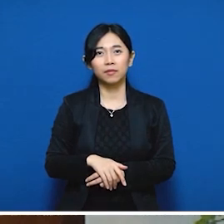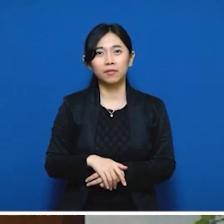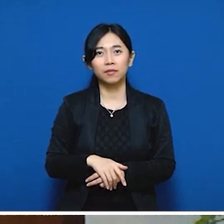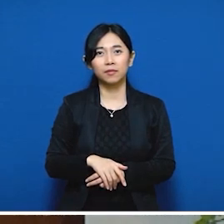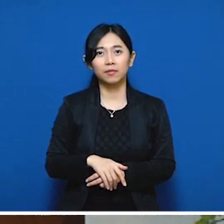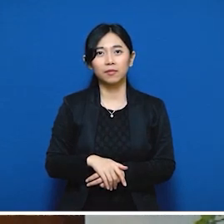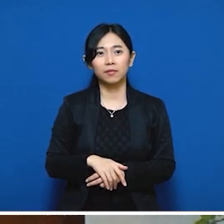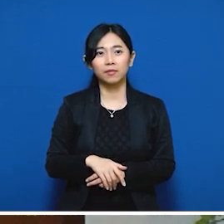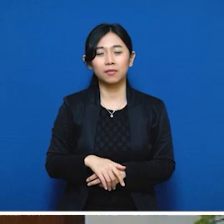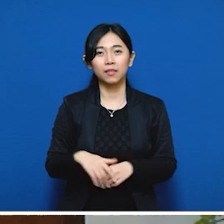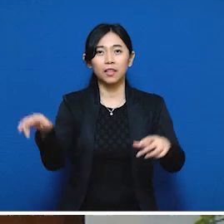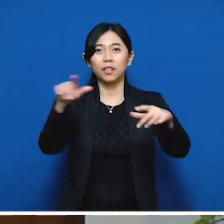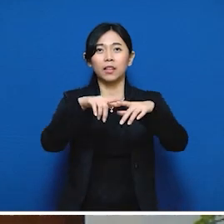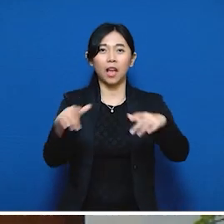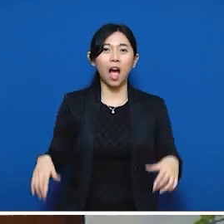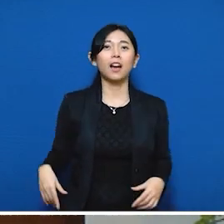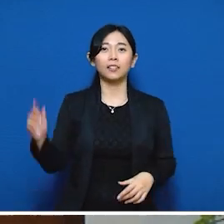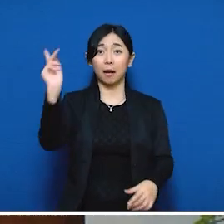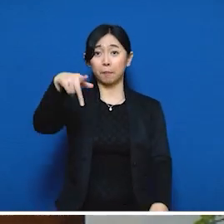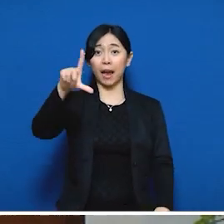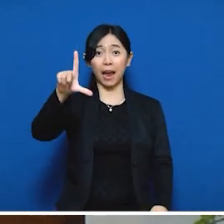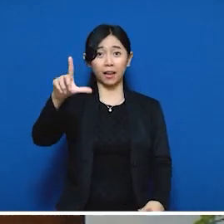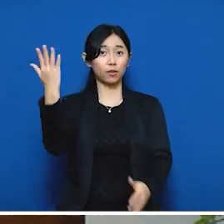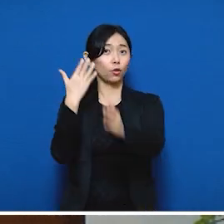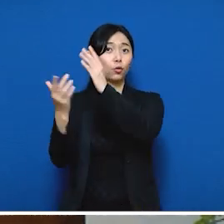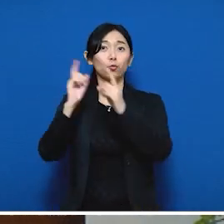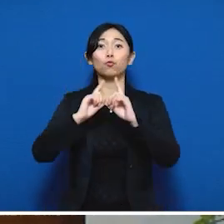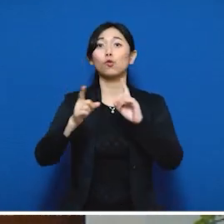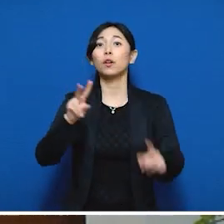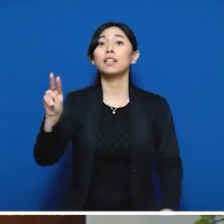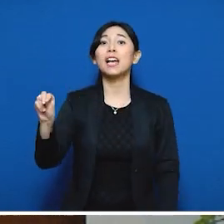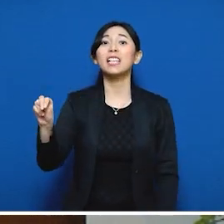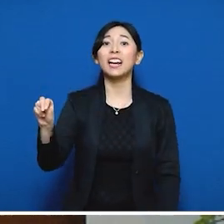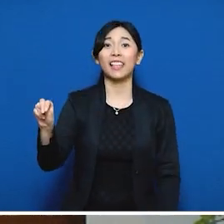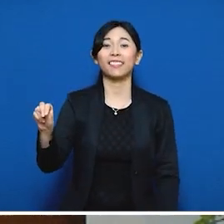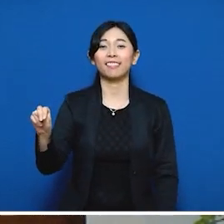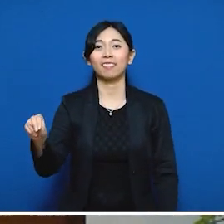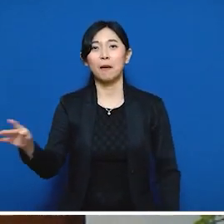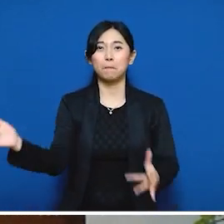Deborah berperang melawan bangsa Kanaan.